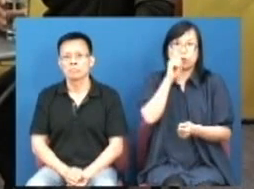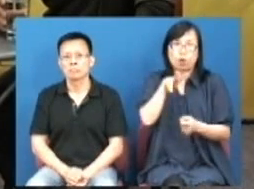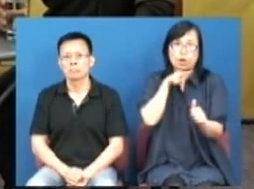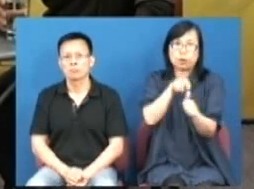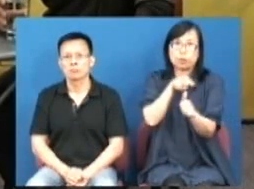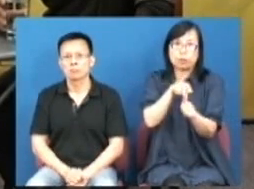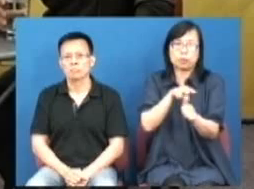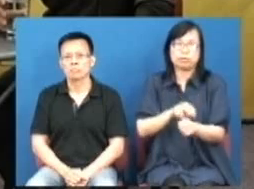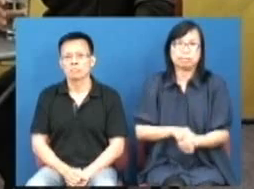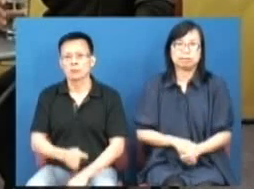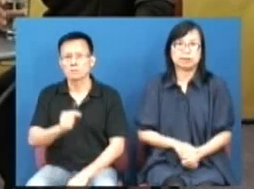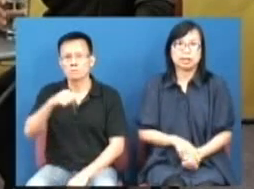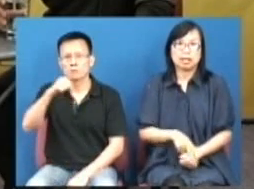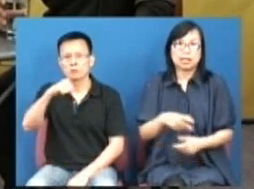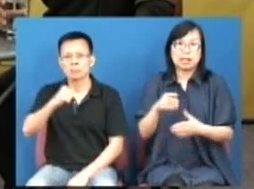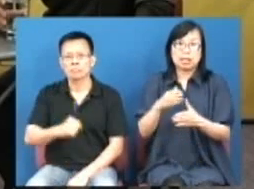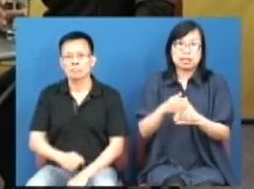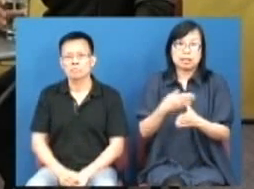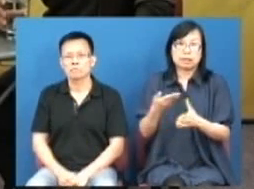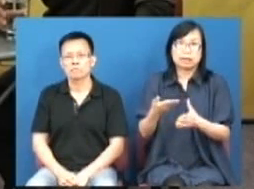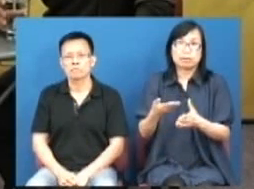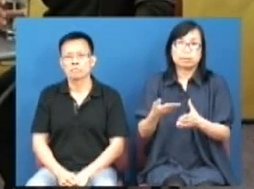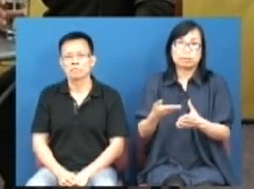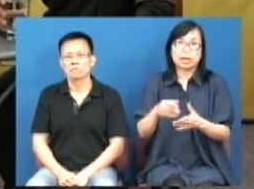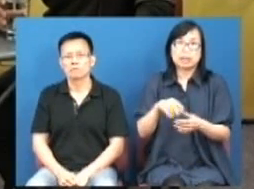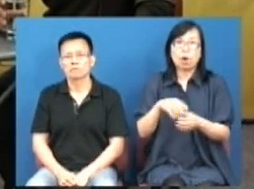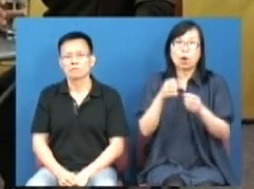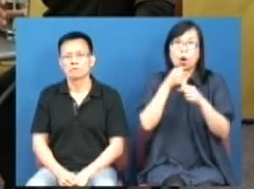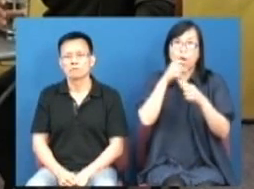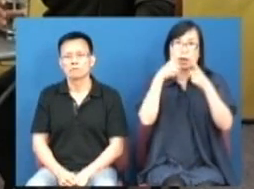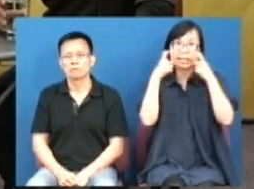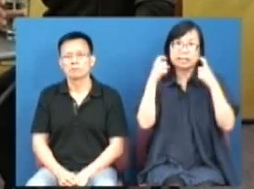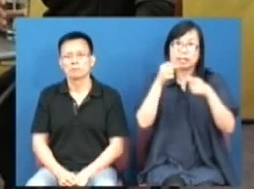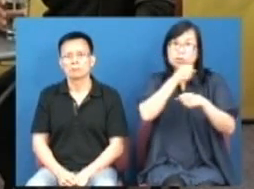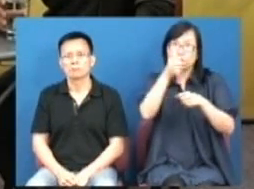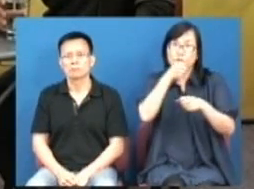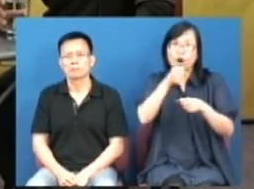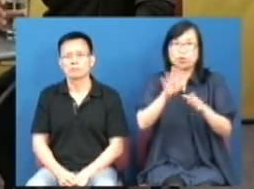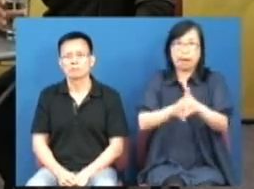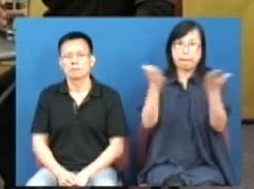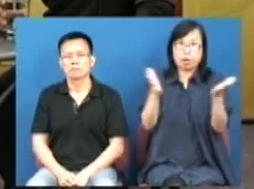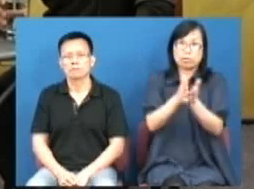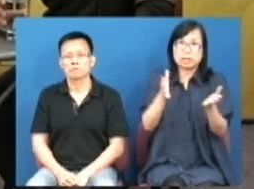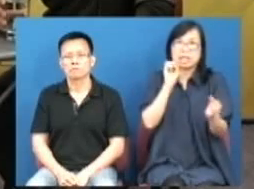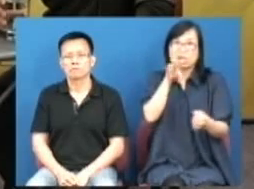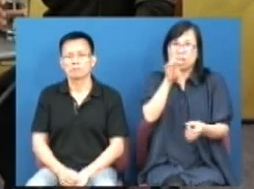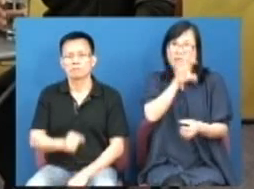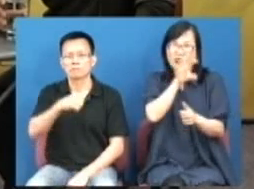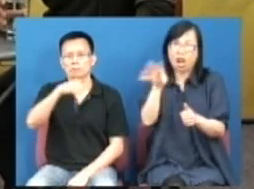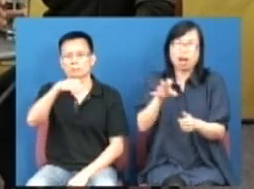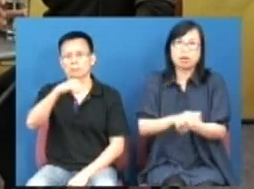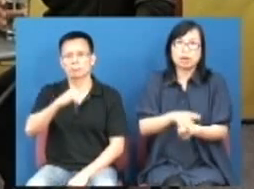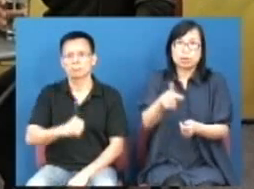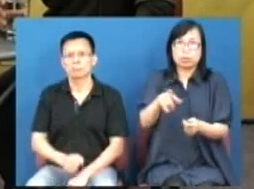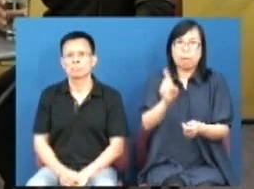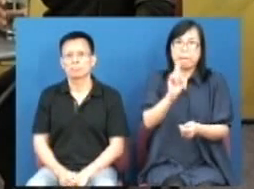噶，希達。 係嘛？ 因為咧，而經過咗城市論壇同埋報紙嘈得咁犀利咧，如果個 intention 唔係真係如